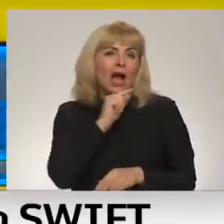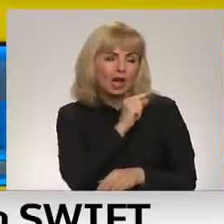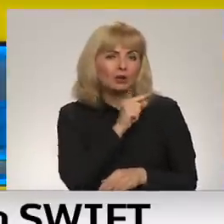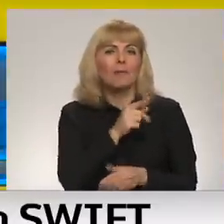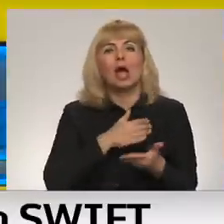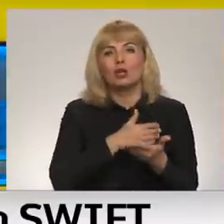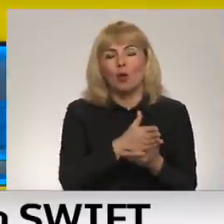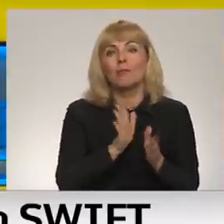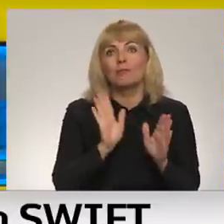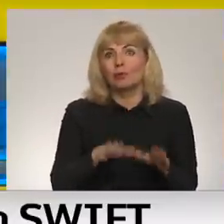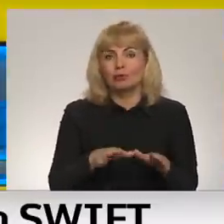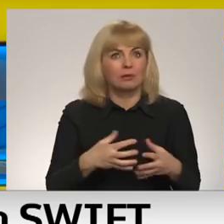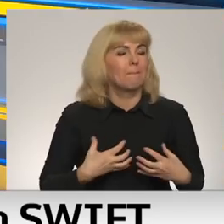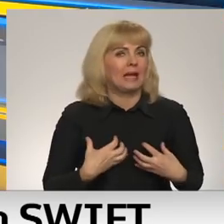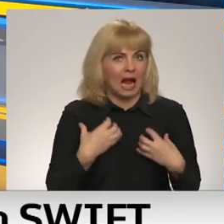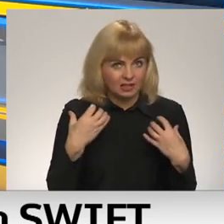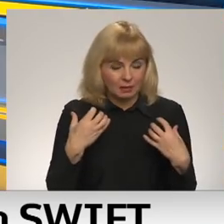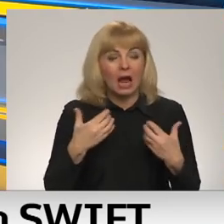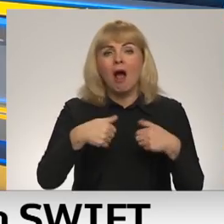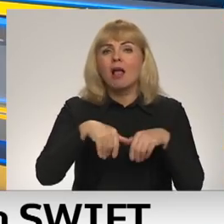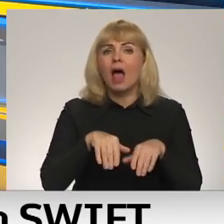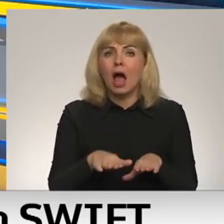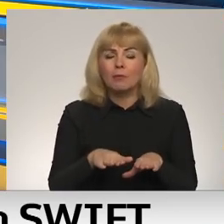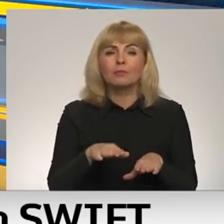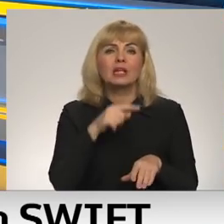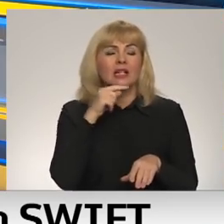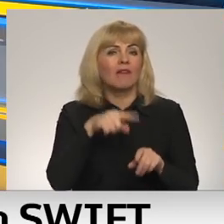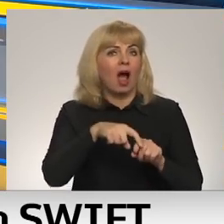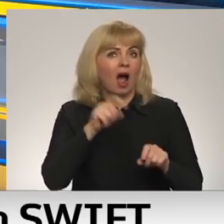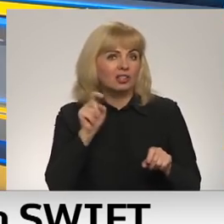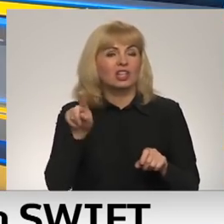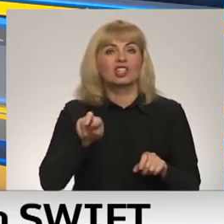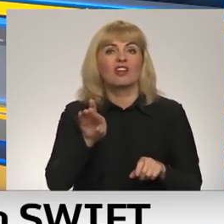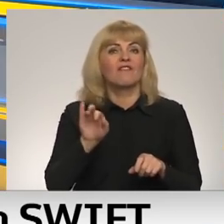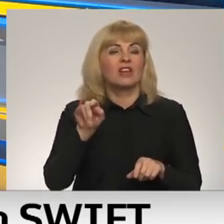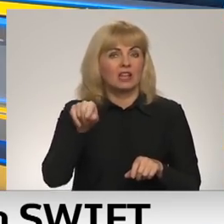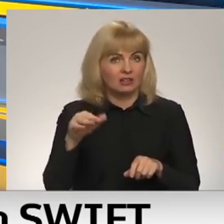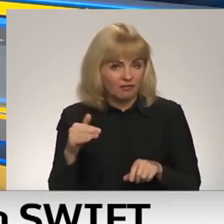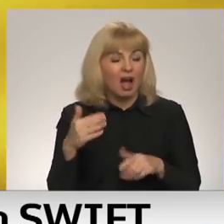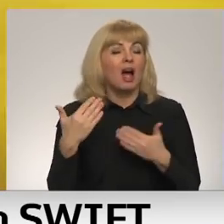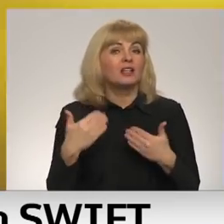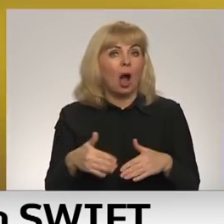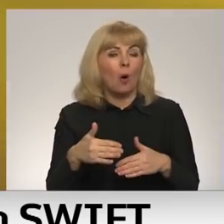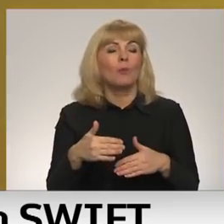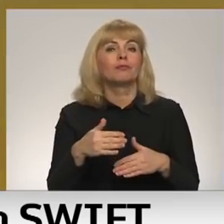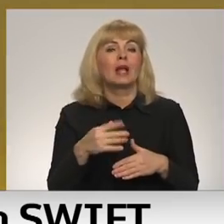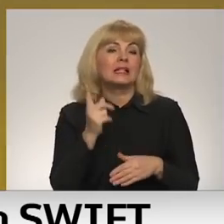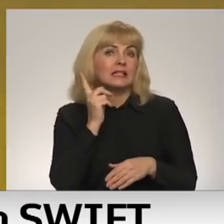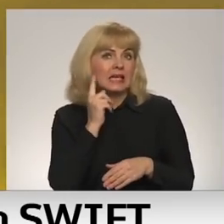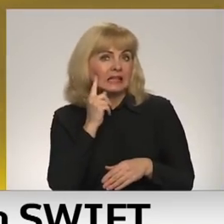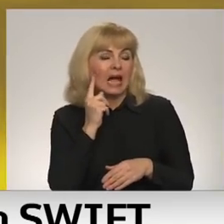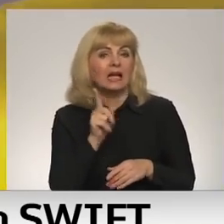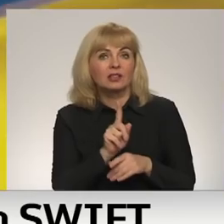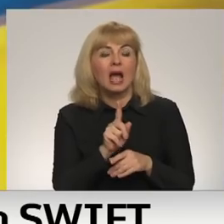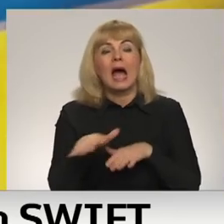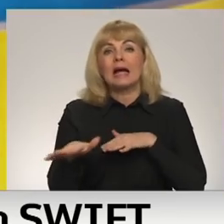tur būs īsta elle. Jā, tad lēmums par Krievijas atslēgšanu no SWIFT sistēmas jau ir pieņemts, bet izskanēja secinājums tieši tāpat